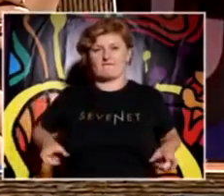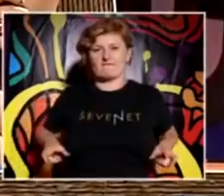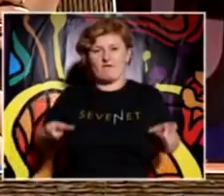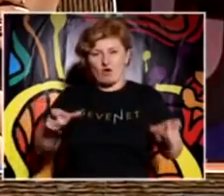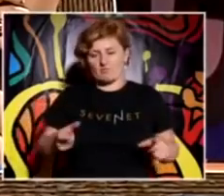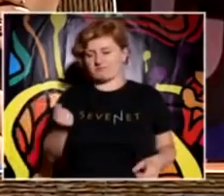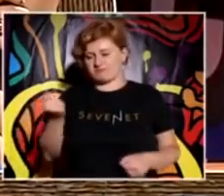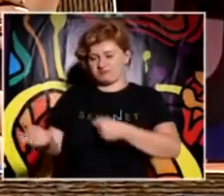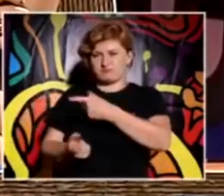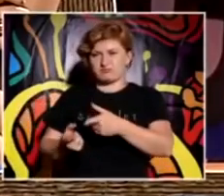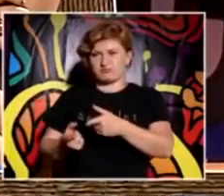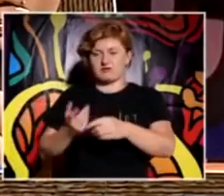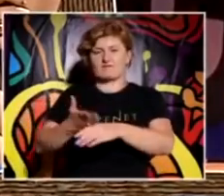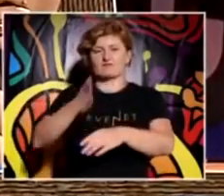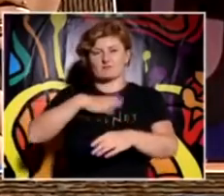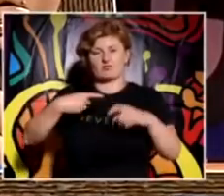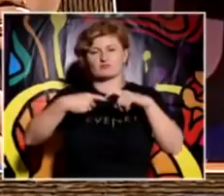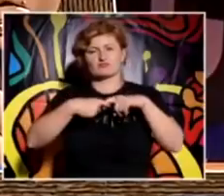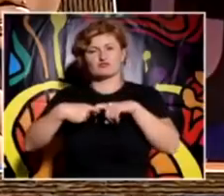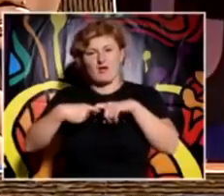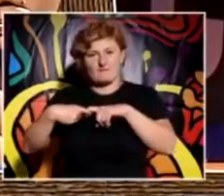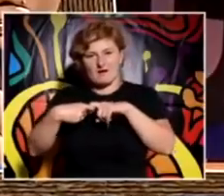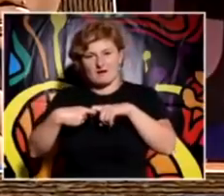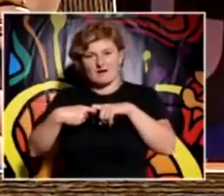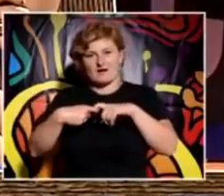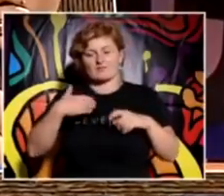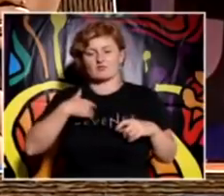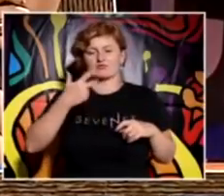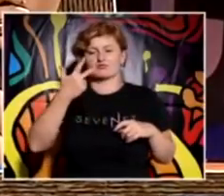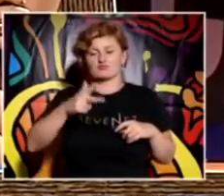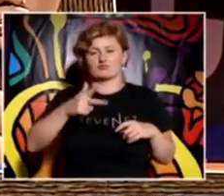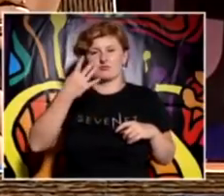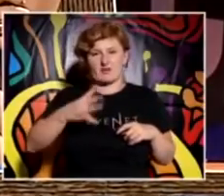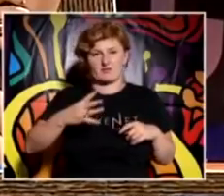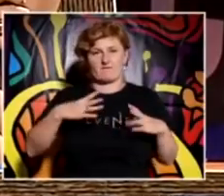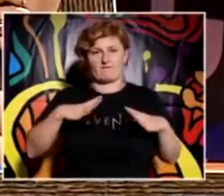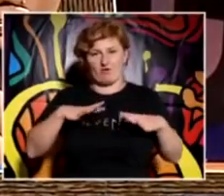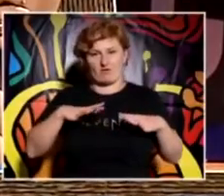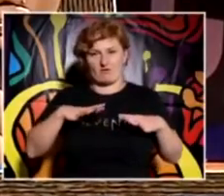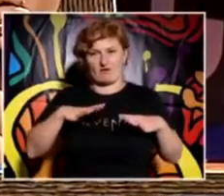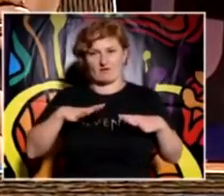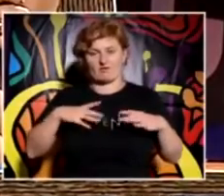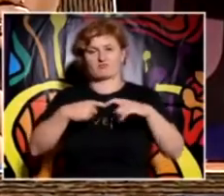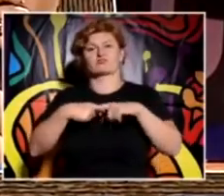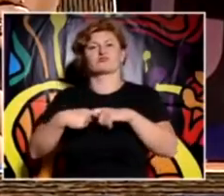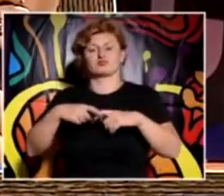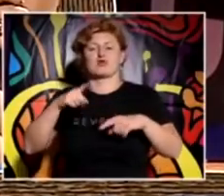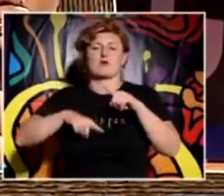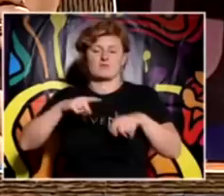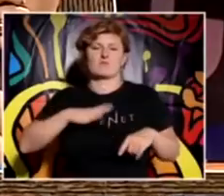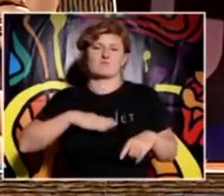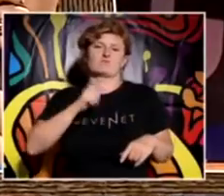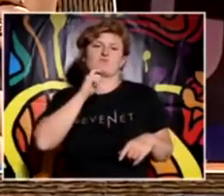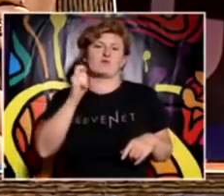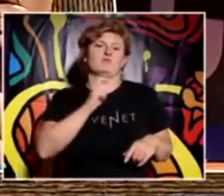Tak. Wcześniej mieliśmy wczepę kempingową i o ile mieliśmy 3-4 tygodnie wolnego, to moglibyśmy sobie z tą przyczepą normalnie podróżować,